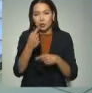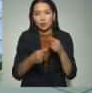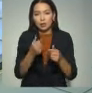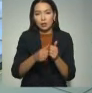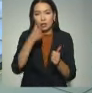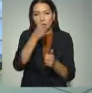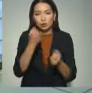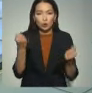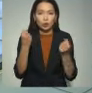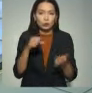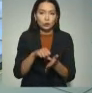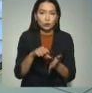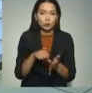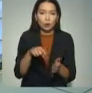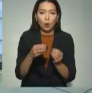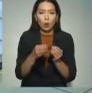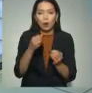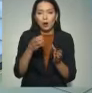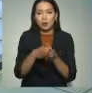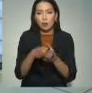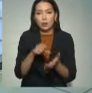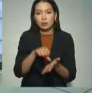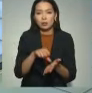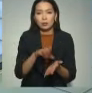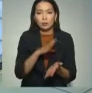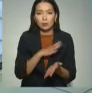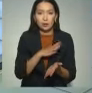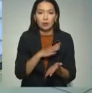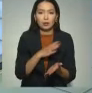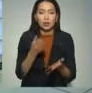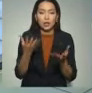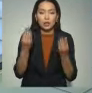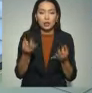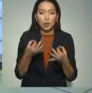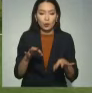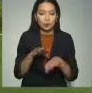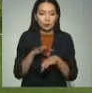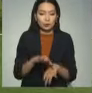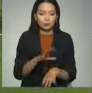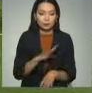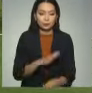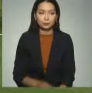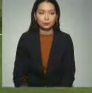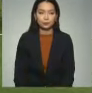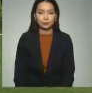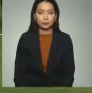спорттық бәсекеде биыл 10 команда бақ сынады. Айта кетейік, шара тәуелсіздік күніне орай өткізілді.